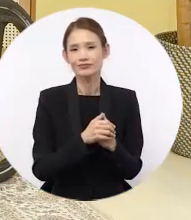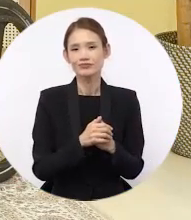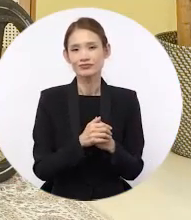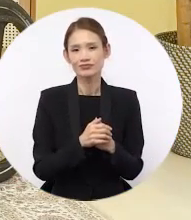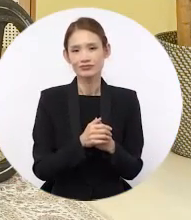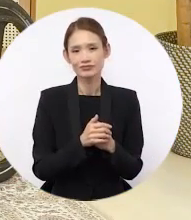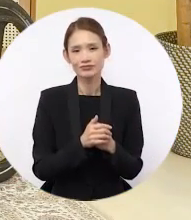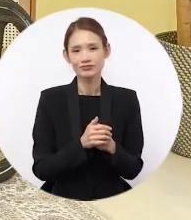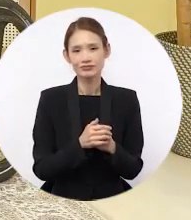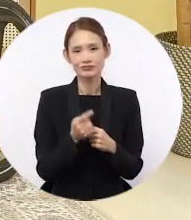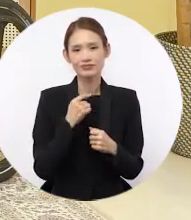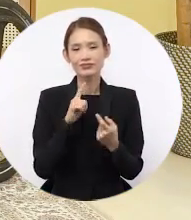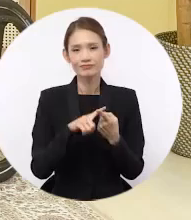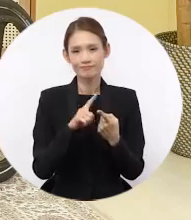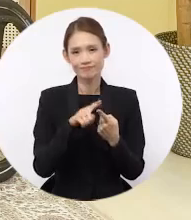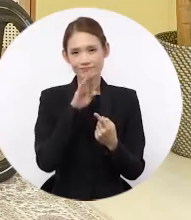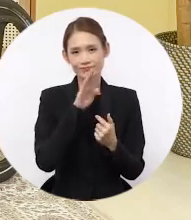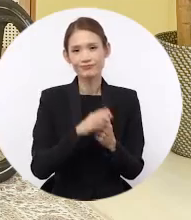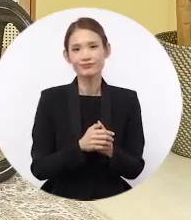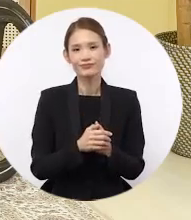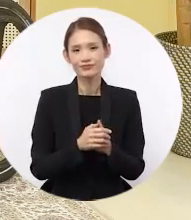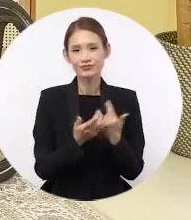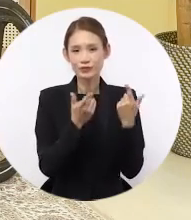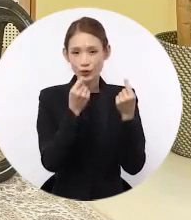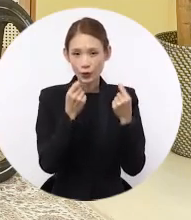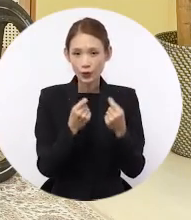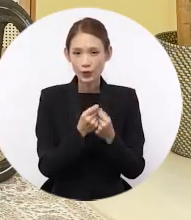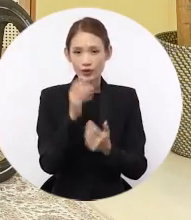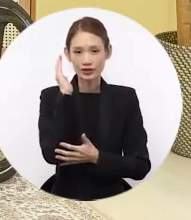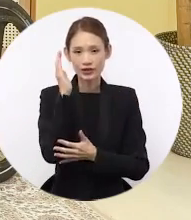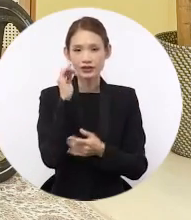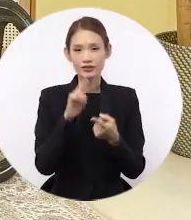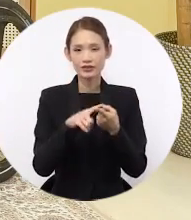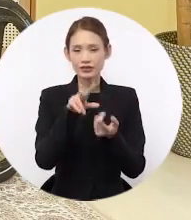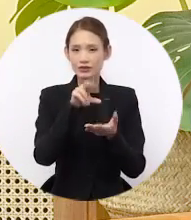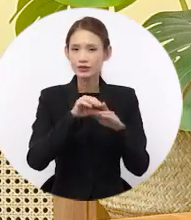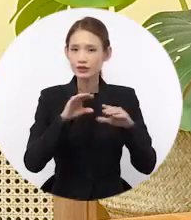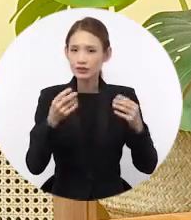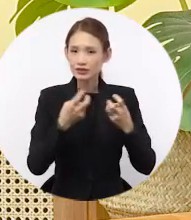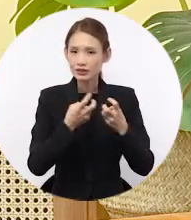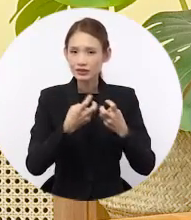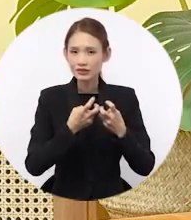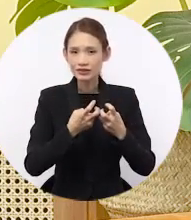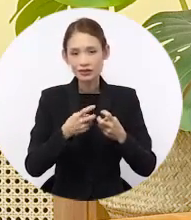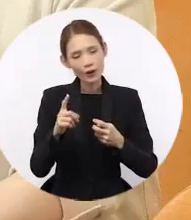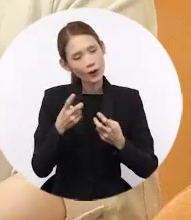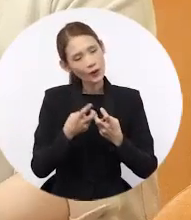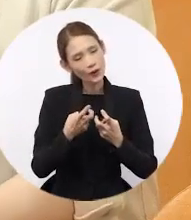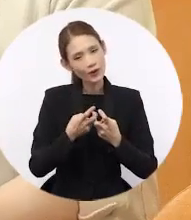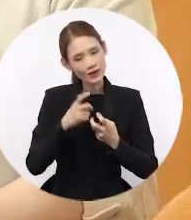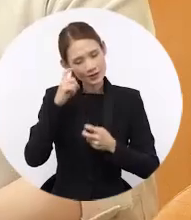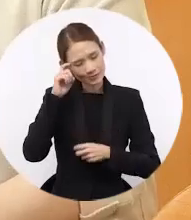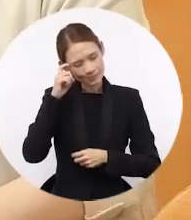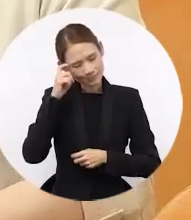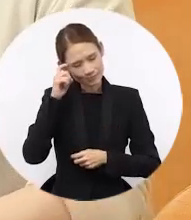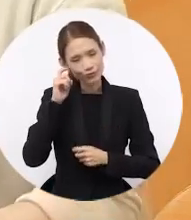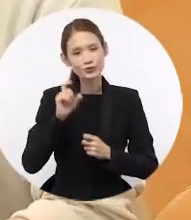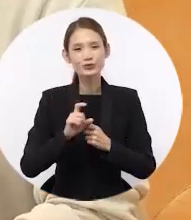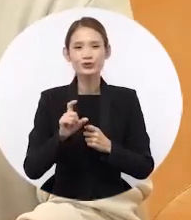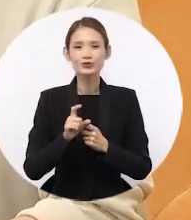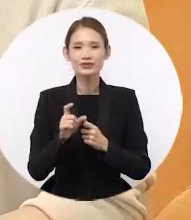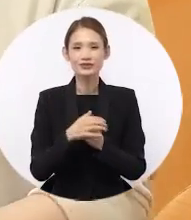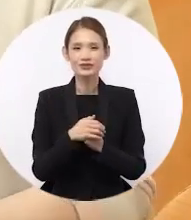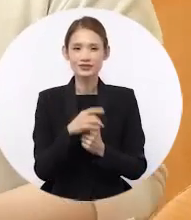진짜 간극이 정말 크다는 거, 이런 게 있는데 이런 얘기들에 대해서 어떻게 좀 해결해 갈 수 있을까요? 뭐 엄청 고민하시는